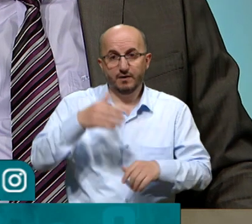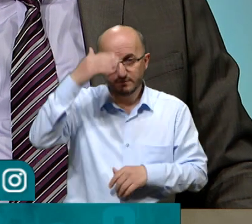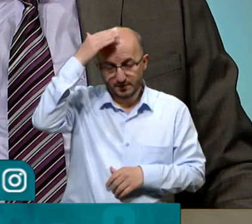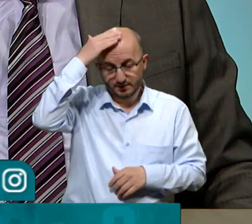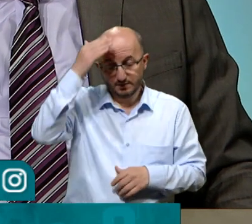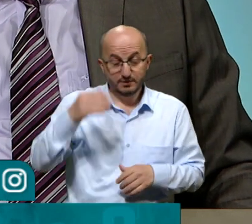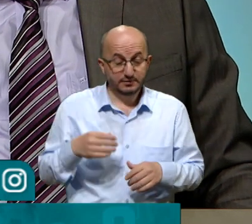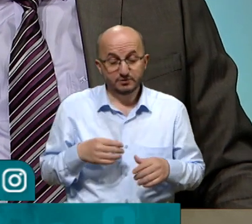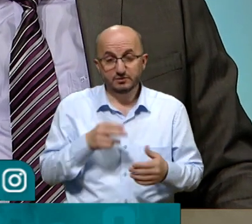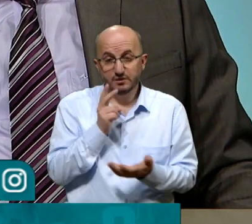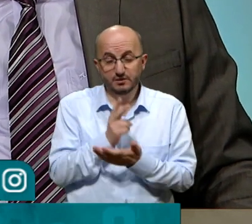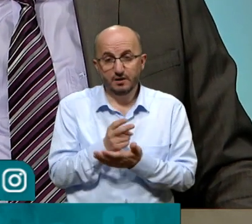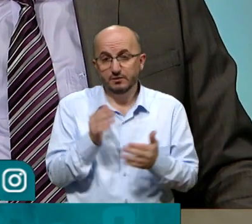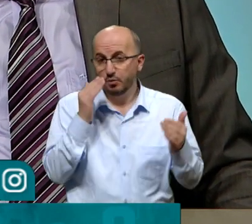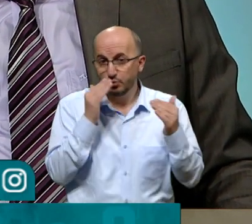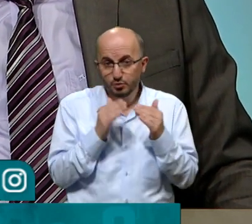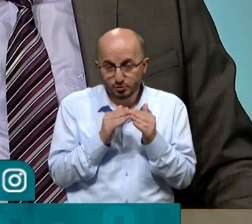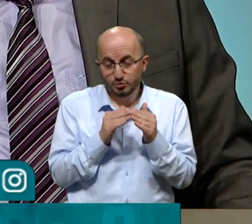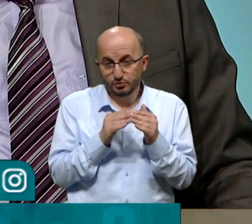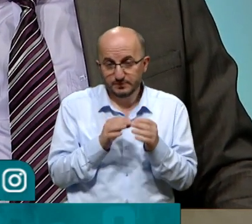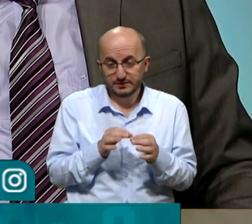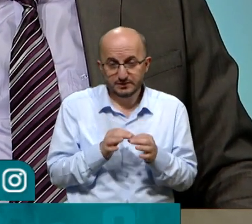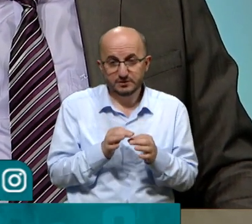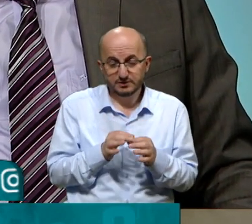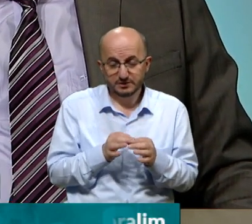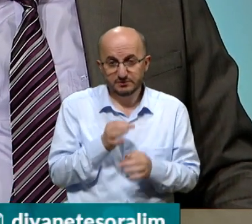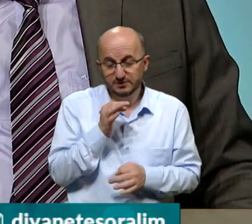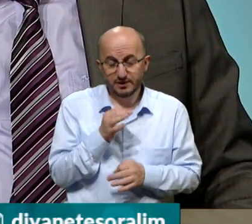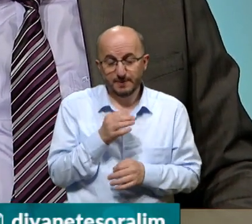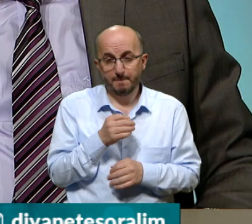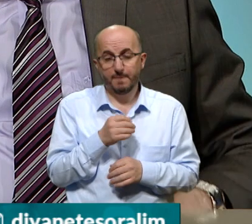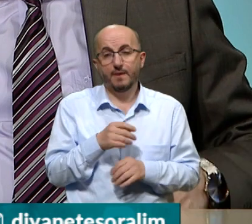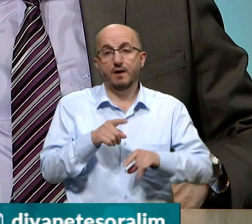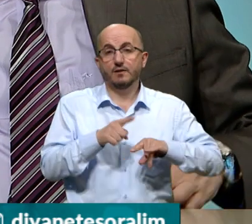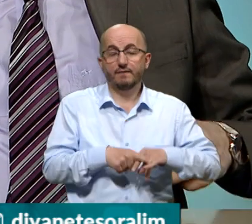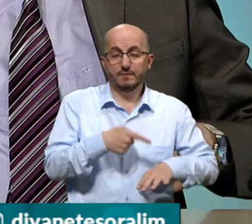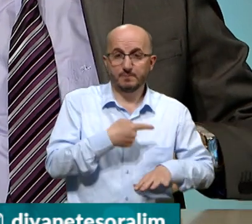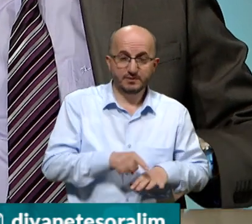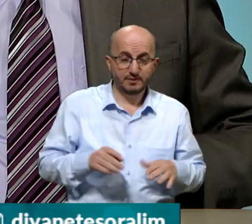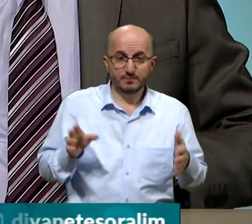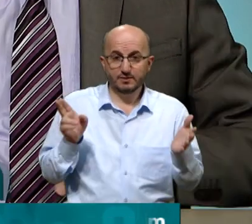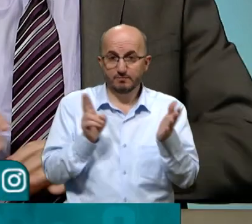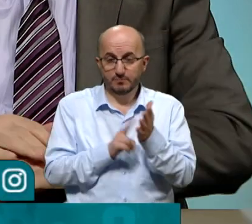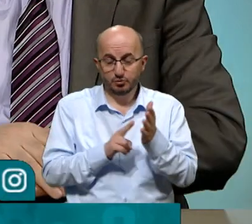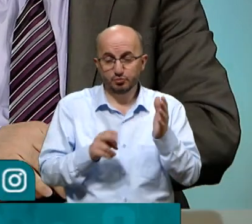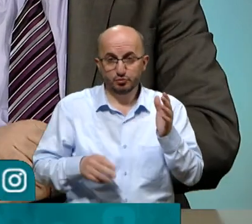tabi oldum diyen hiçbir kimseye itiraz etme Allah razı olsun bizim kıldığımız yani Hanefi mezhebine mensup insanların kıldı Zümra